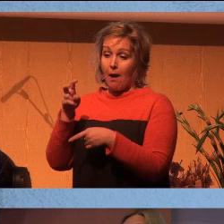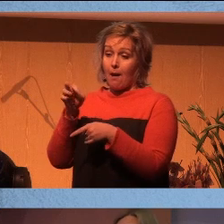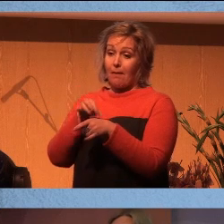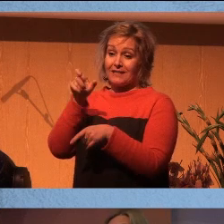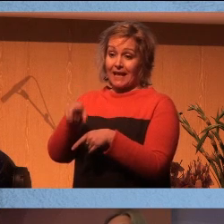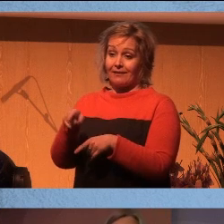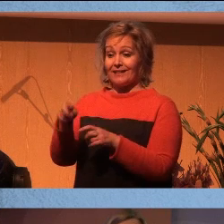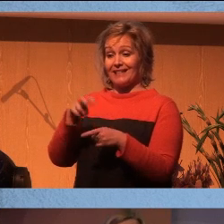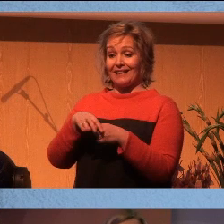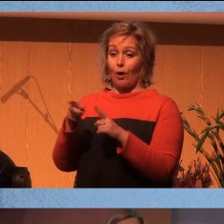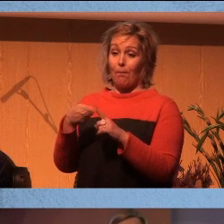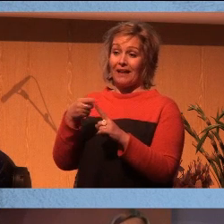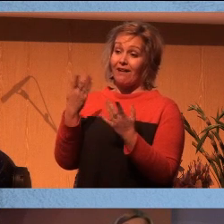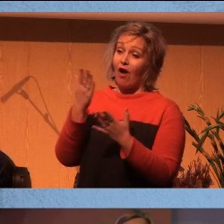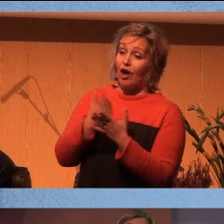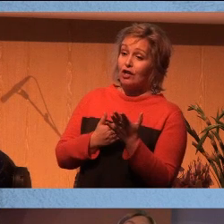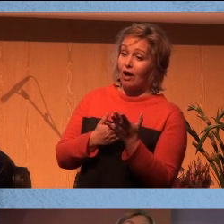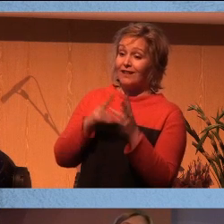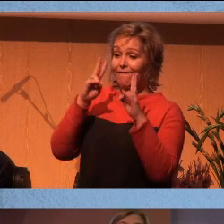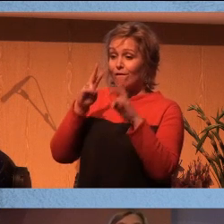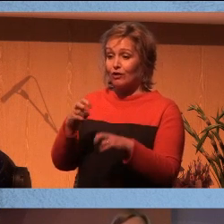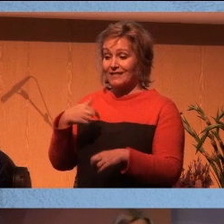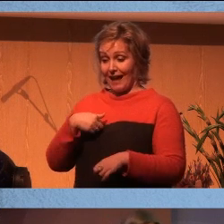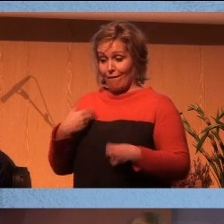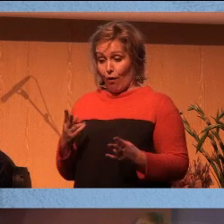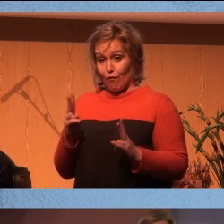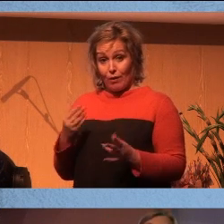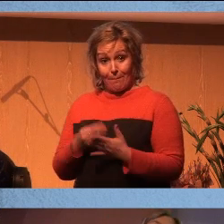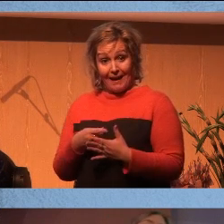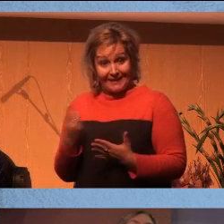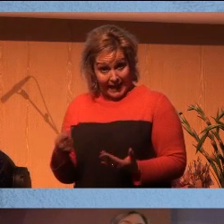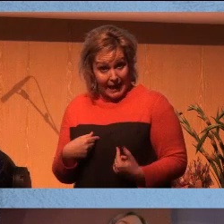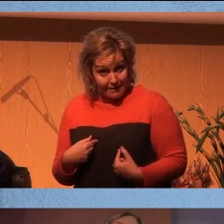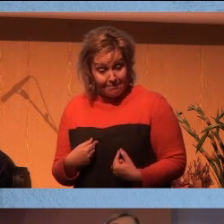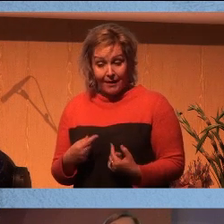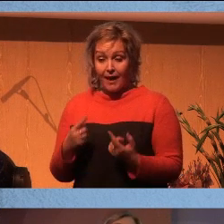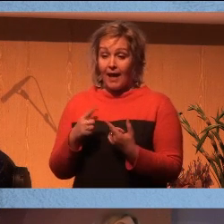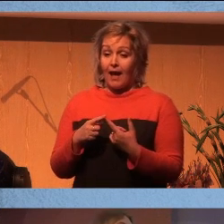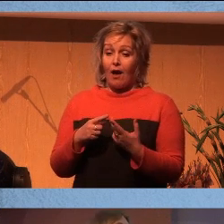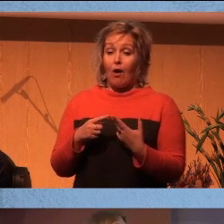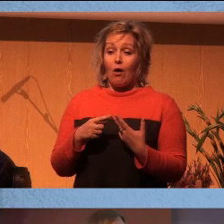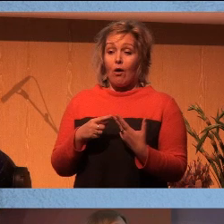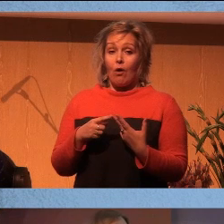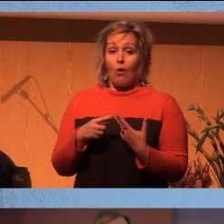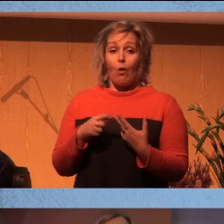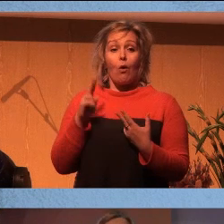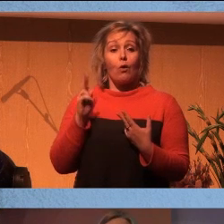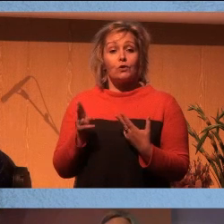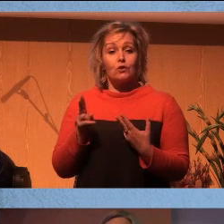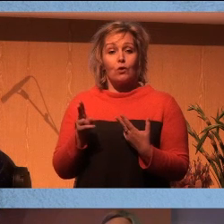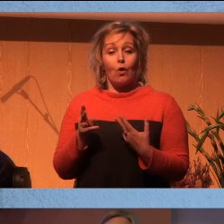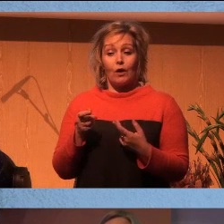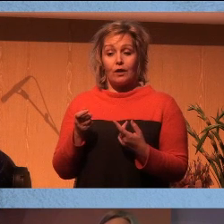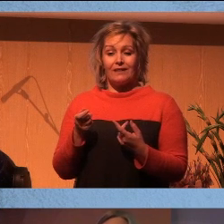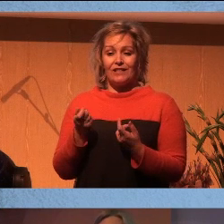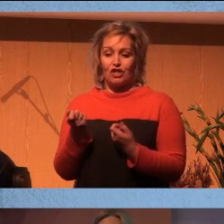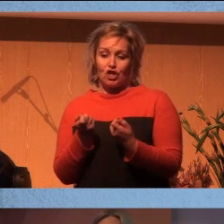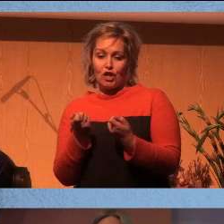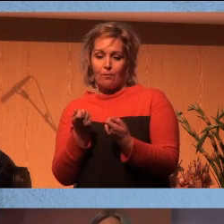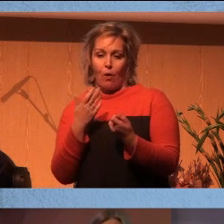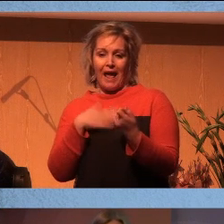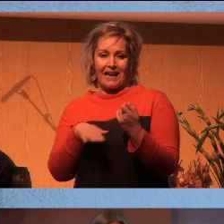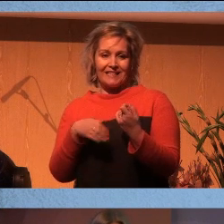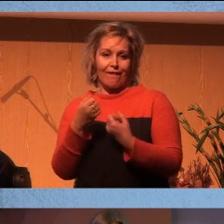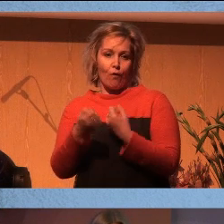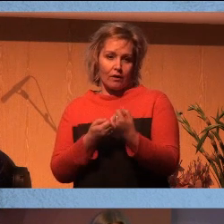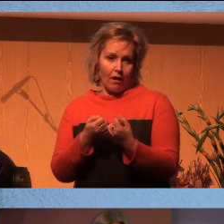og prioriterer hva slags forskning jeg får lov til å bruke penger til, og ikke minst i styrer på